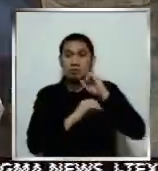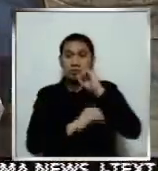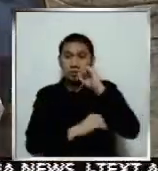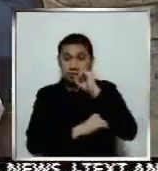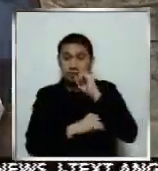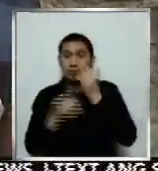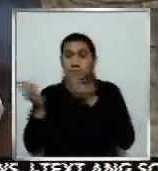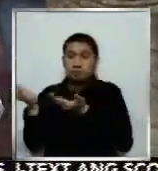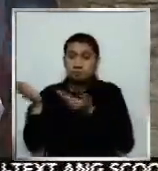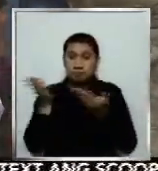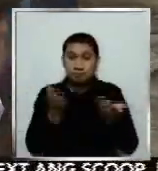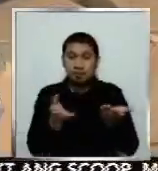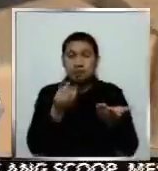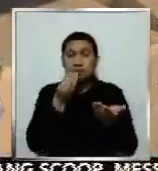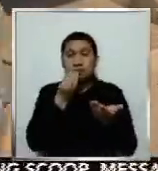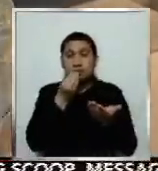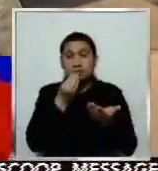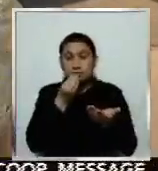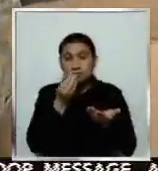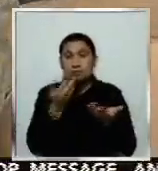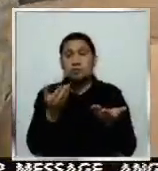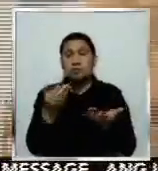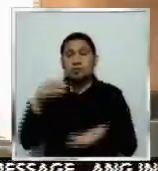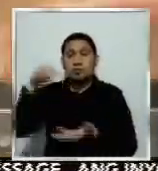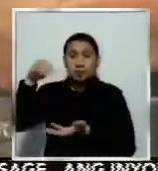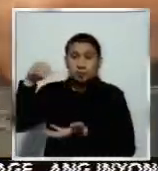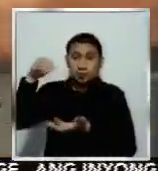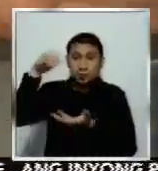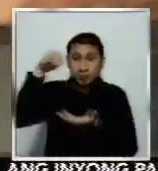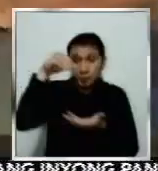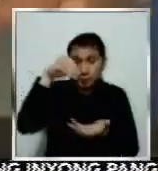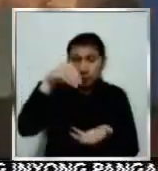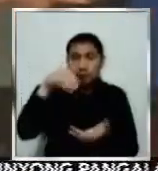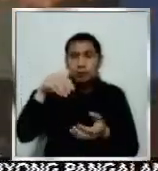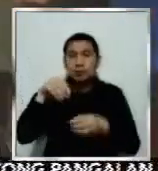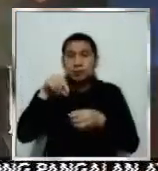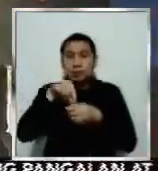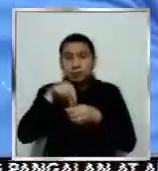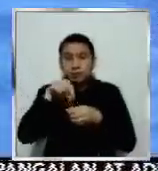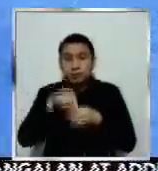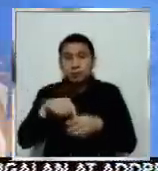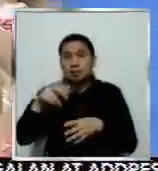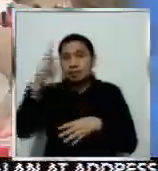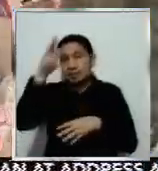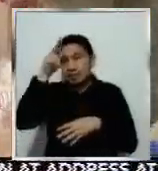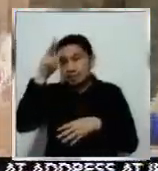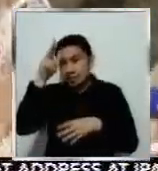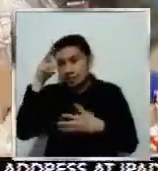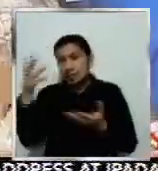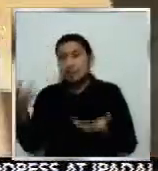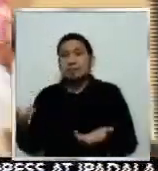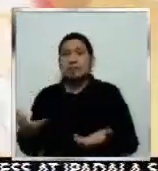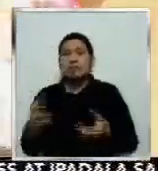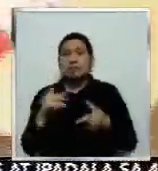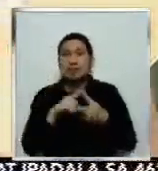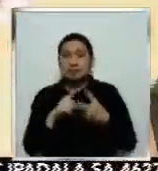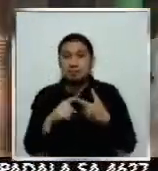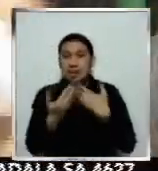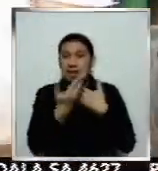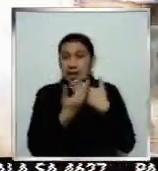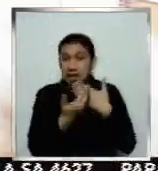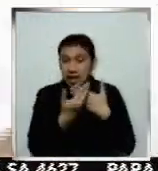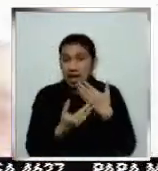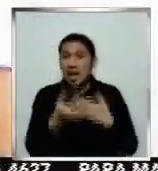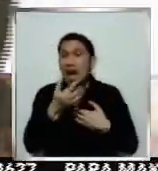ng Fully Loaded Kapuso Grocery Family Pack, Frozen Chicken Pack na pang-ulam. Meron ding tinapay, biskwit,